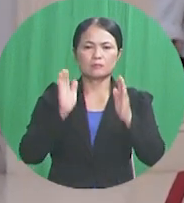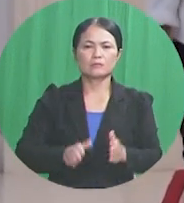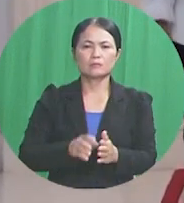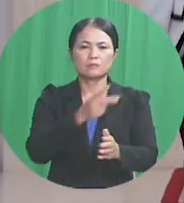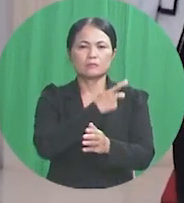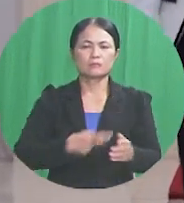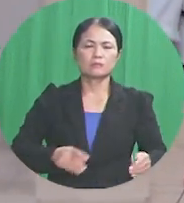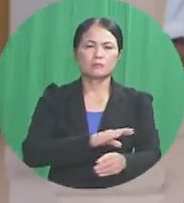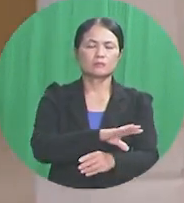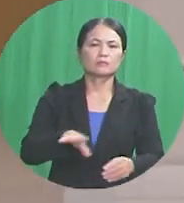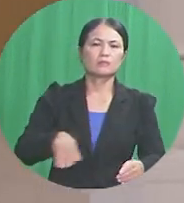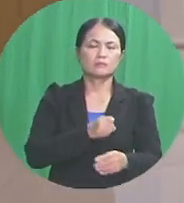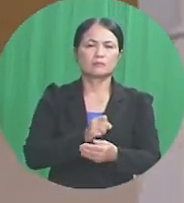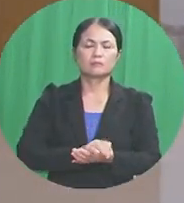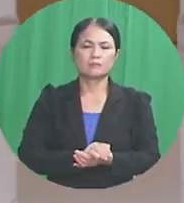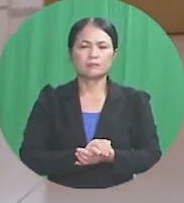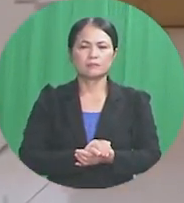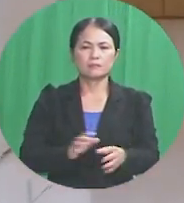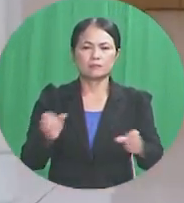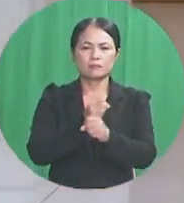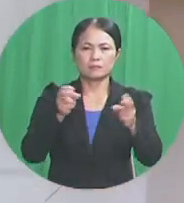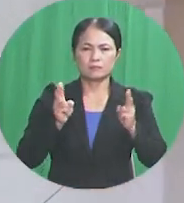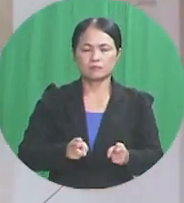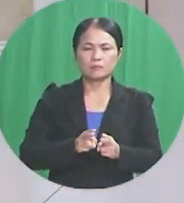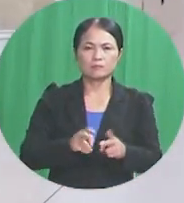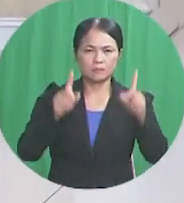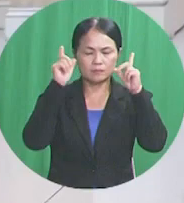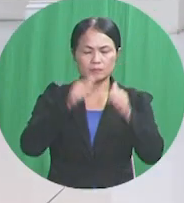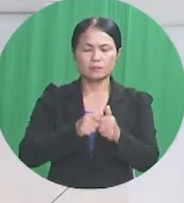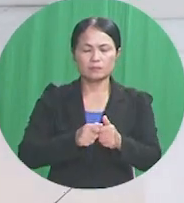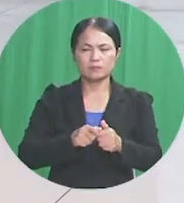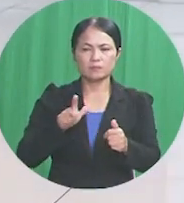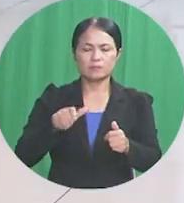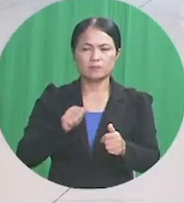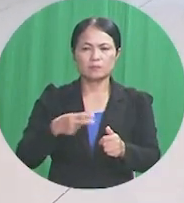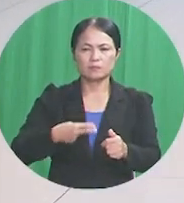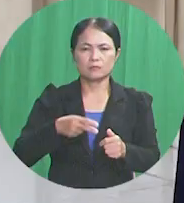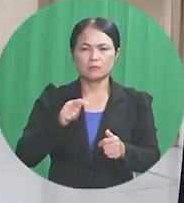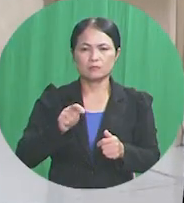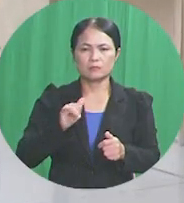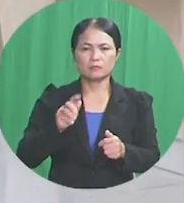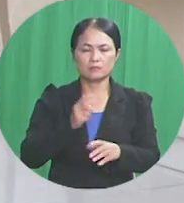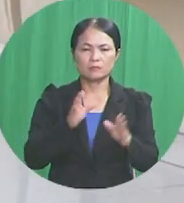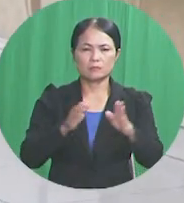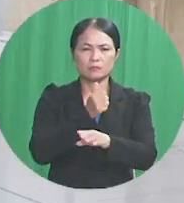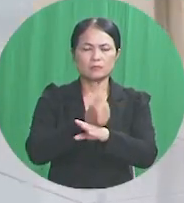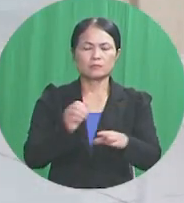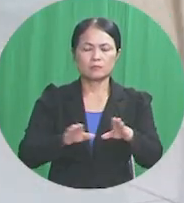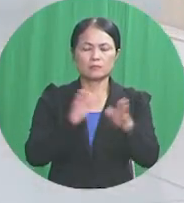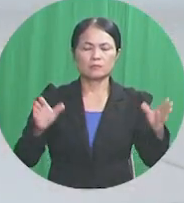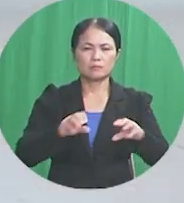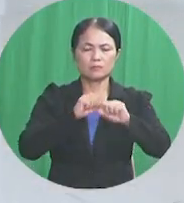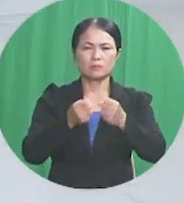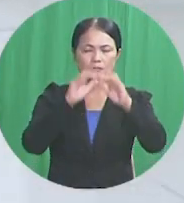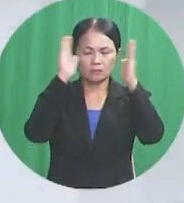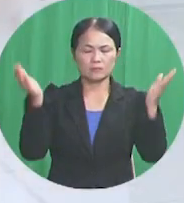ตรีในประเทศริจินาจักรกัมพูชีบานอนุญาตเอาไอยดัมอับดุลลาสาฮิตประธานมหาสนิบาตองการสหประชา